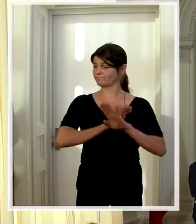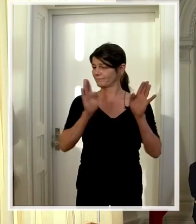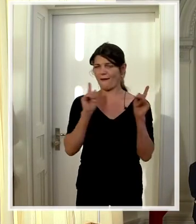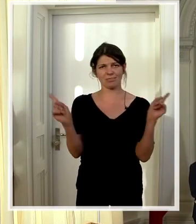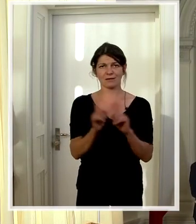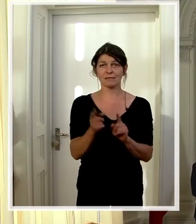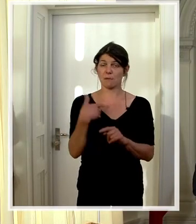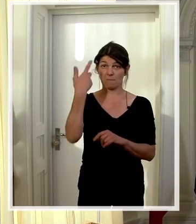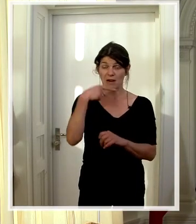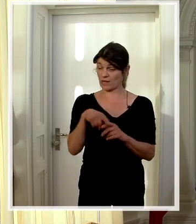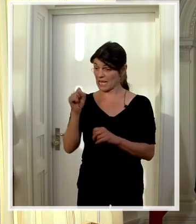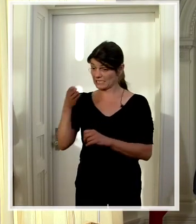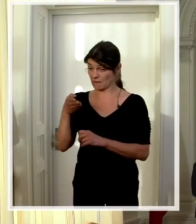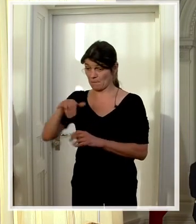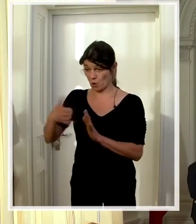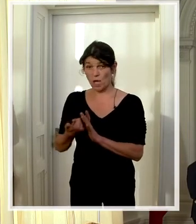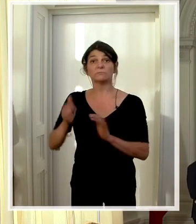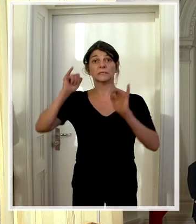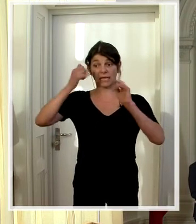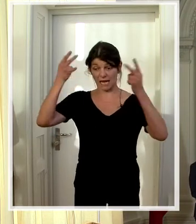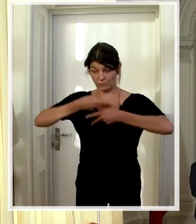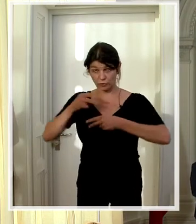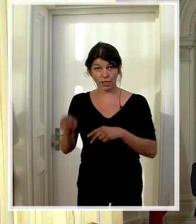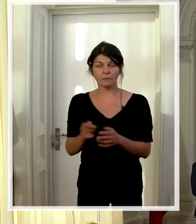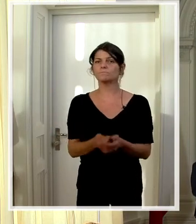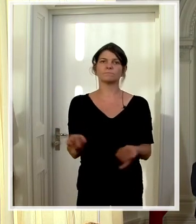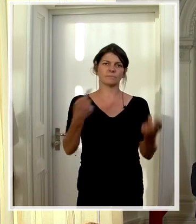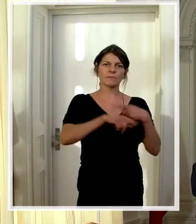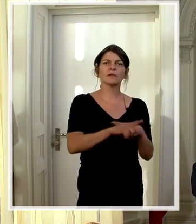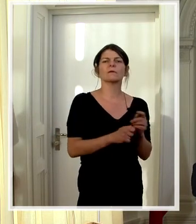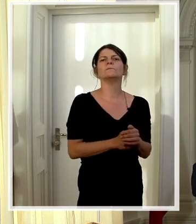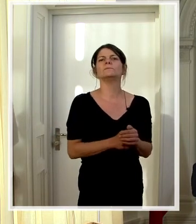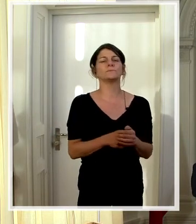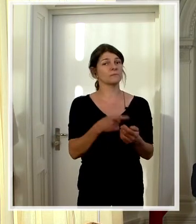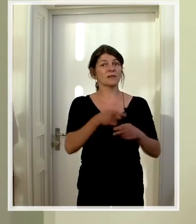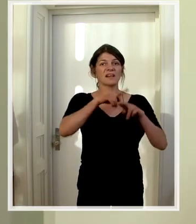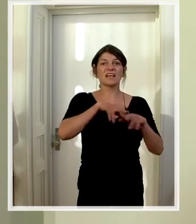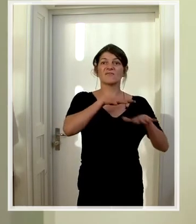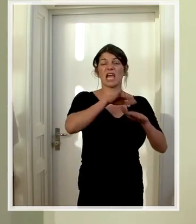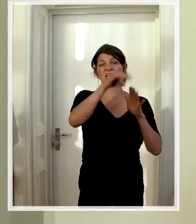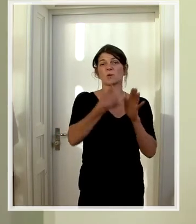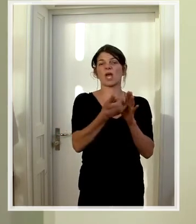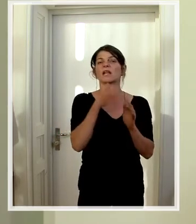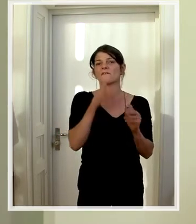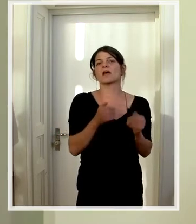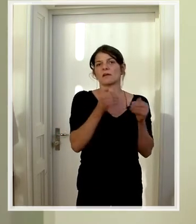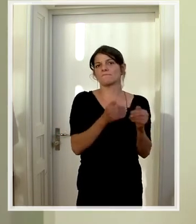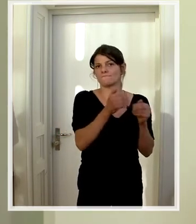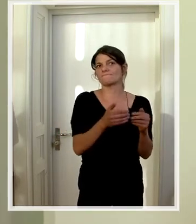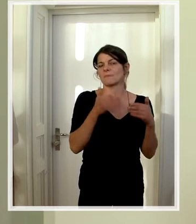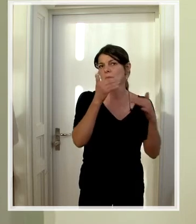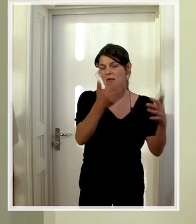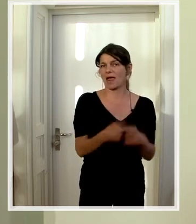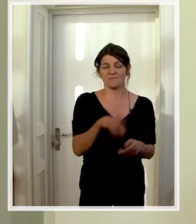wenn das S-Bahn-Projekt angenommen würde, dann, wie gesagt, dann würden also die anderen Verkehrsprojekte würden dann umso mehr